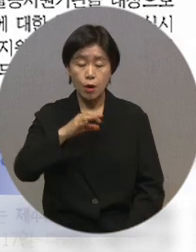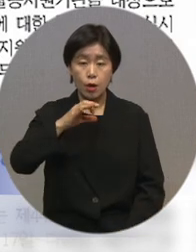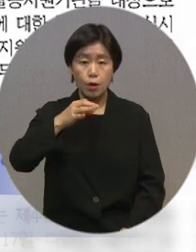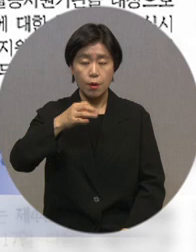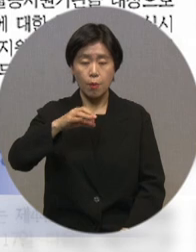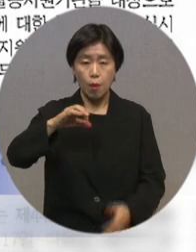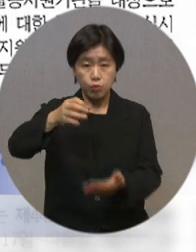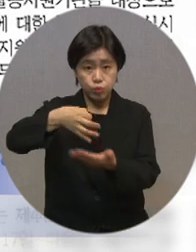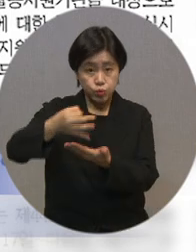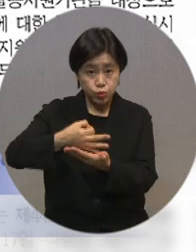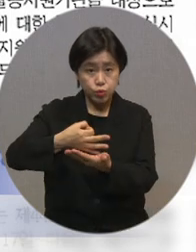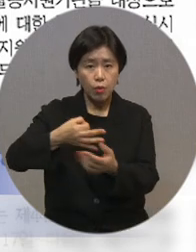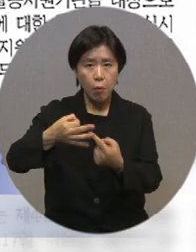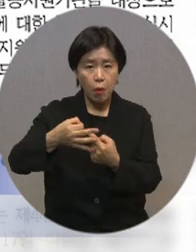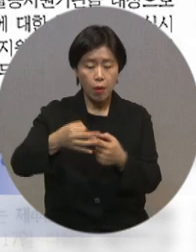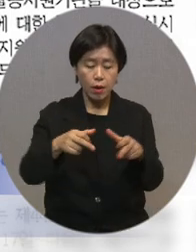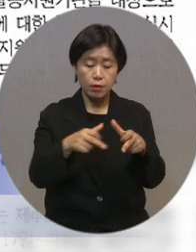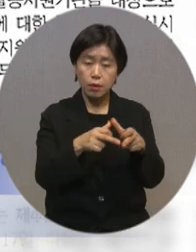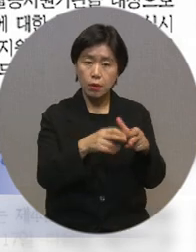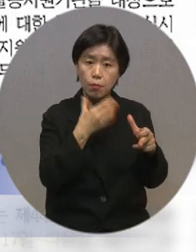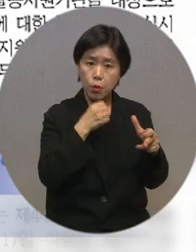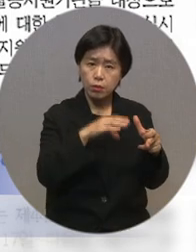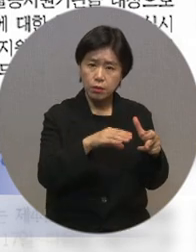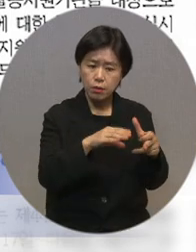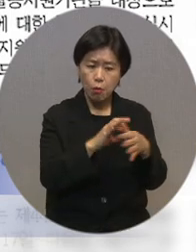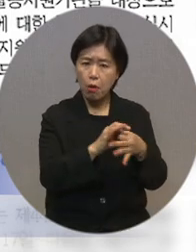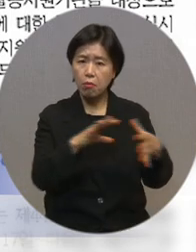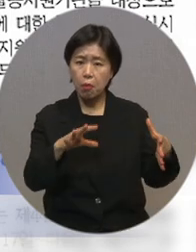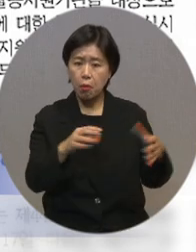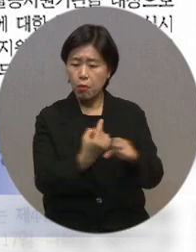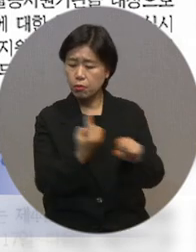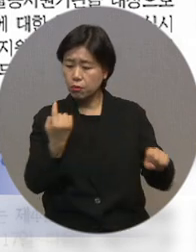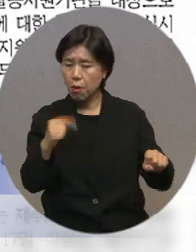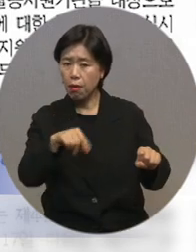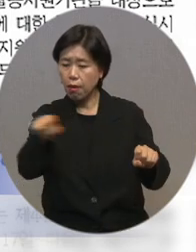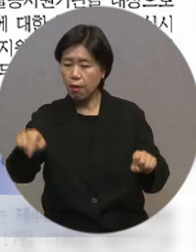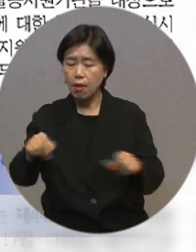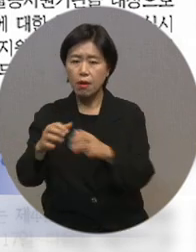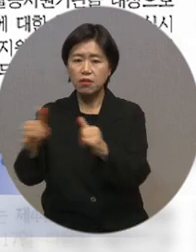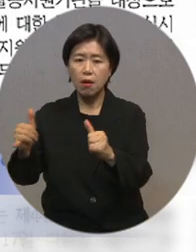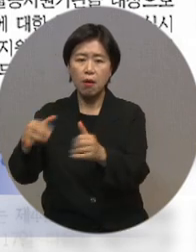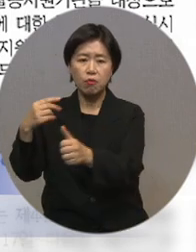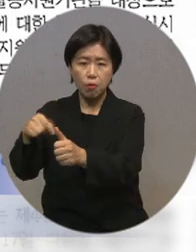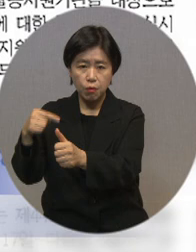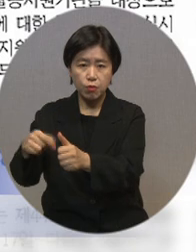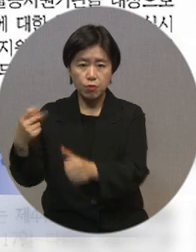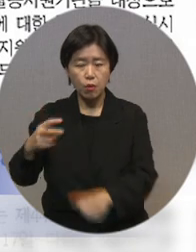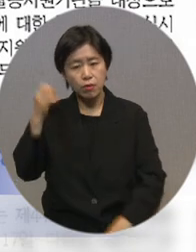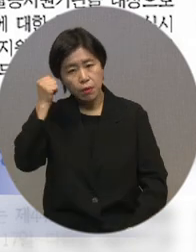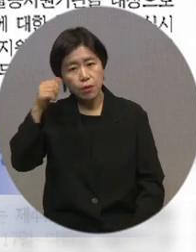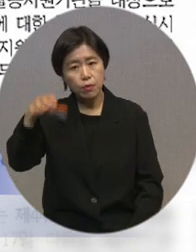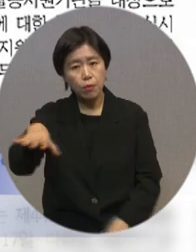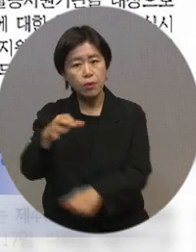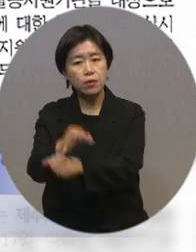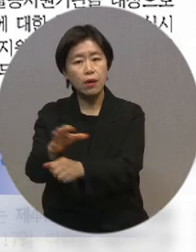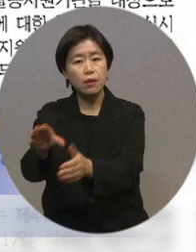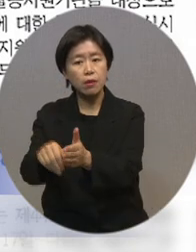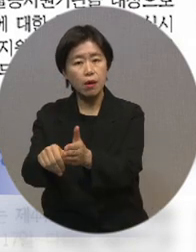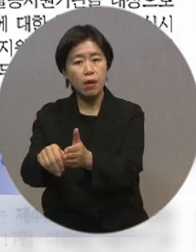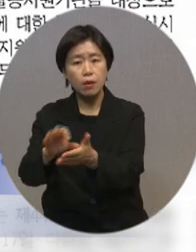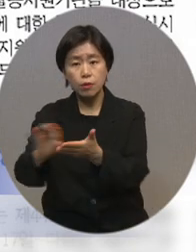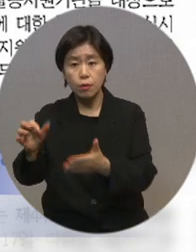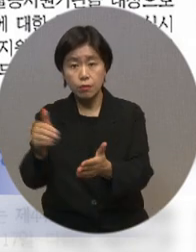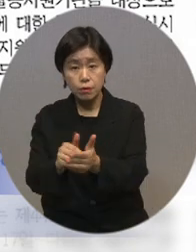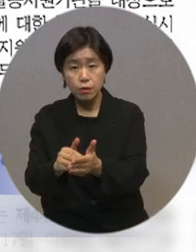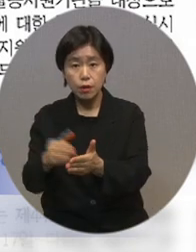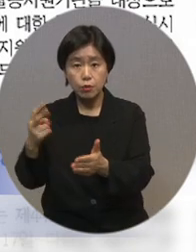장애인 복지와 전혀 상관없는 직원 교육 연수 목적의 토지나 콘도 회원권 매입에 사용했고 타